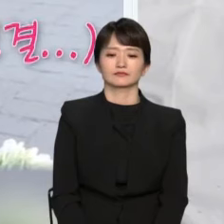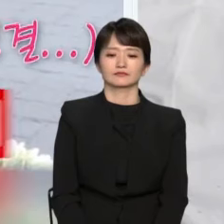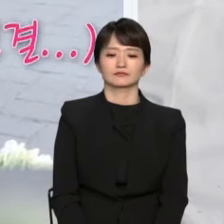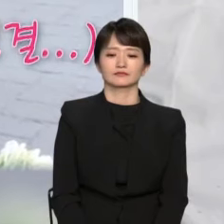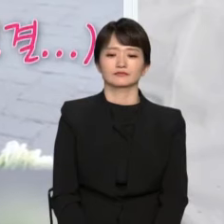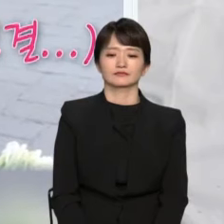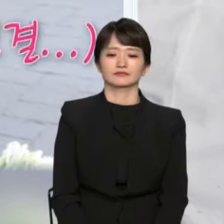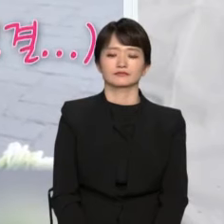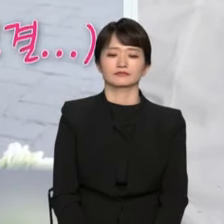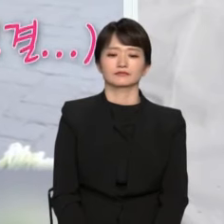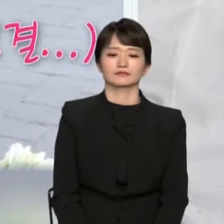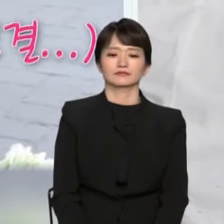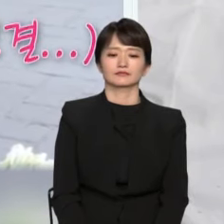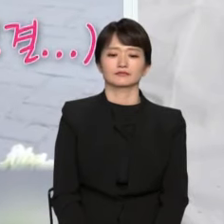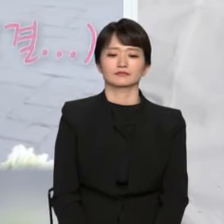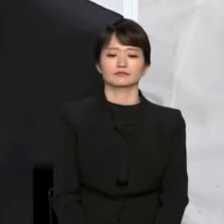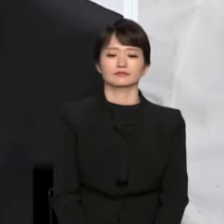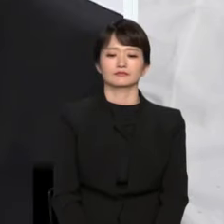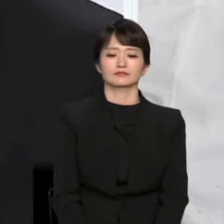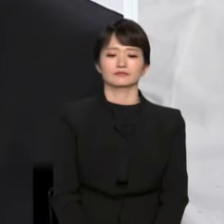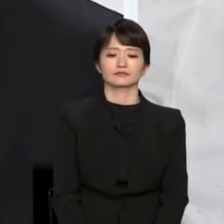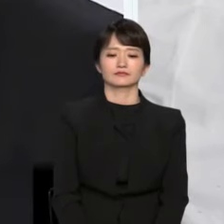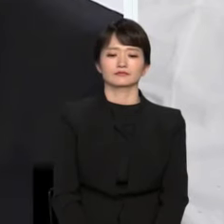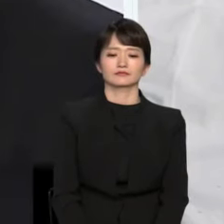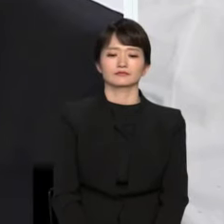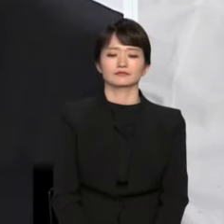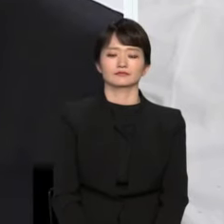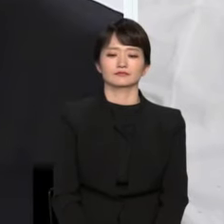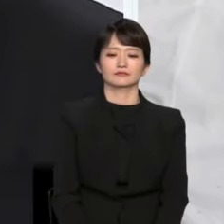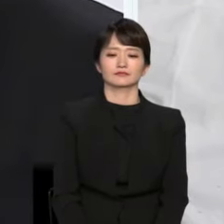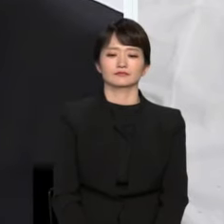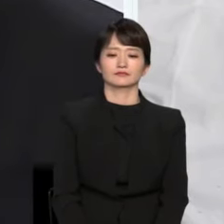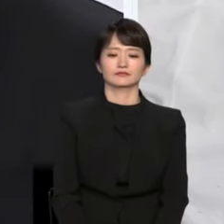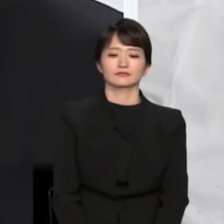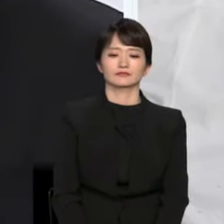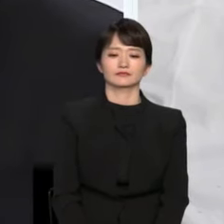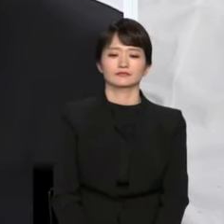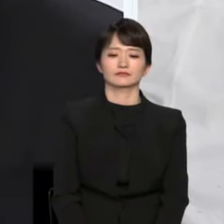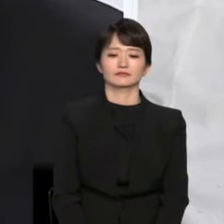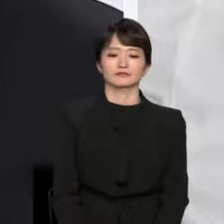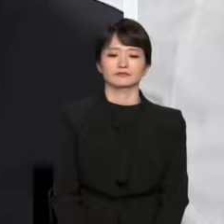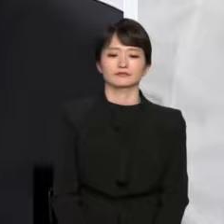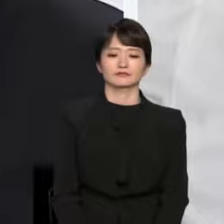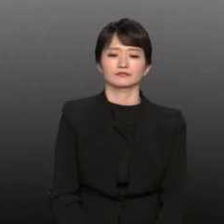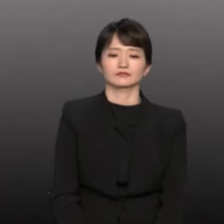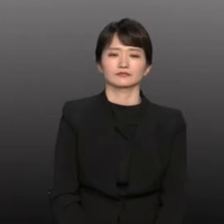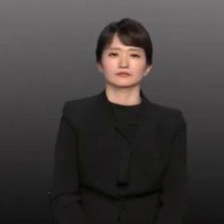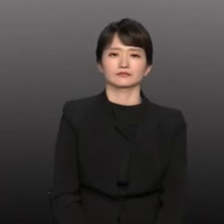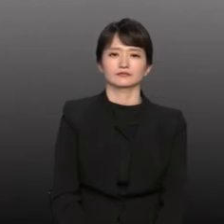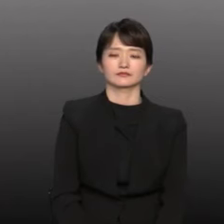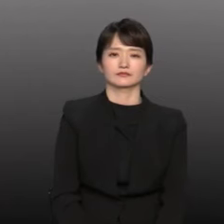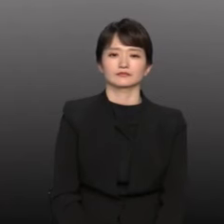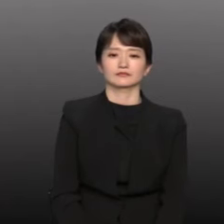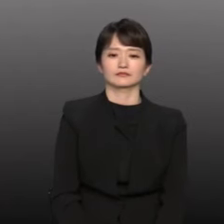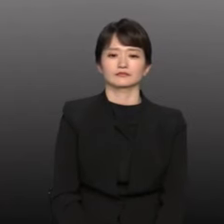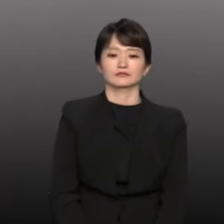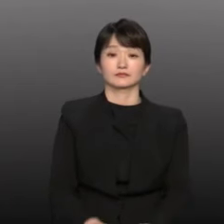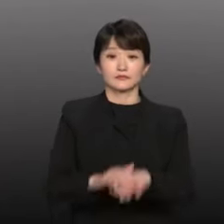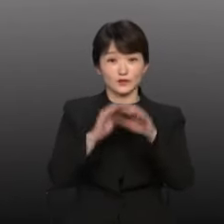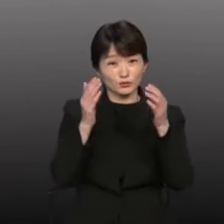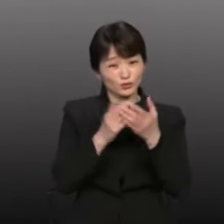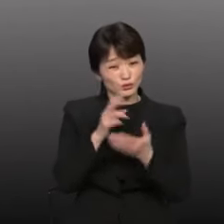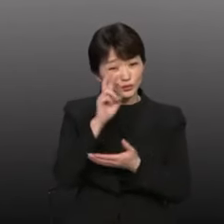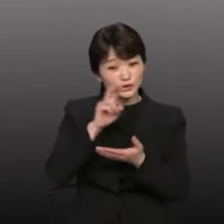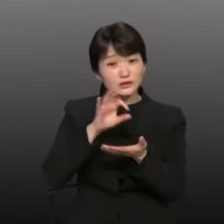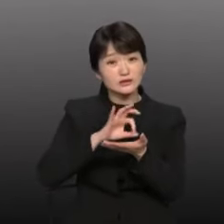고향 순천에서 일하고 싶습니다. 김영석 2번 이때 모든 노래를